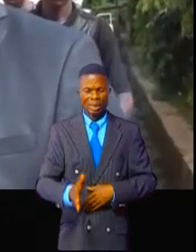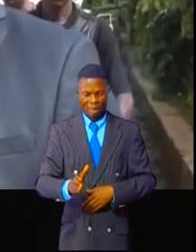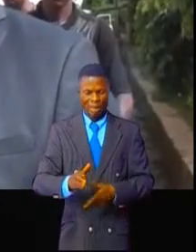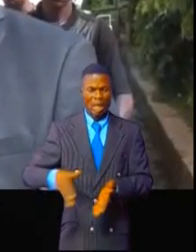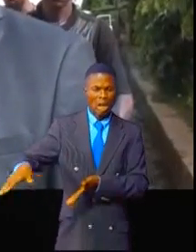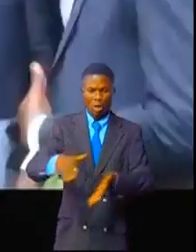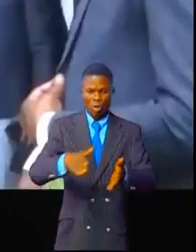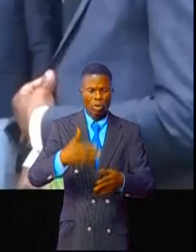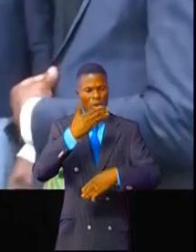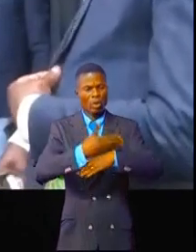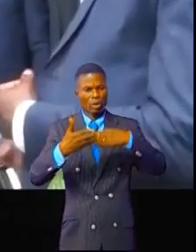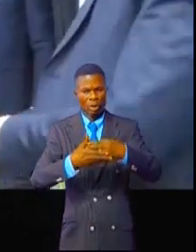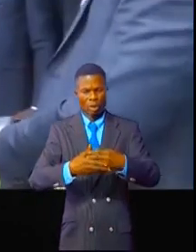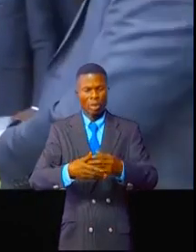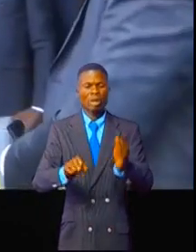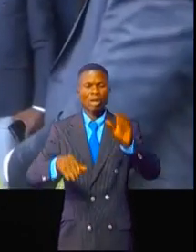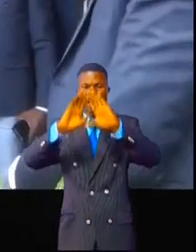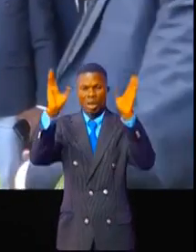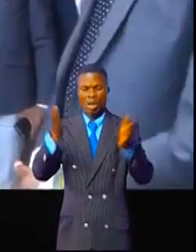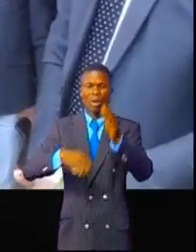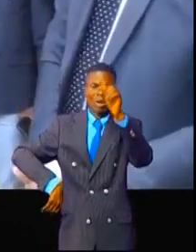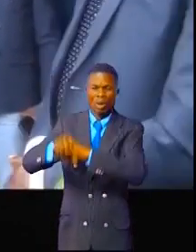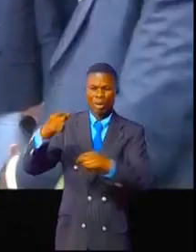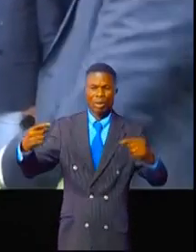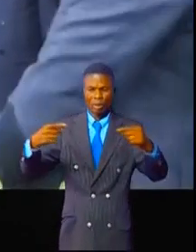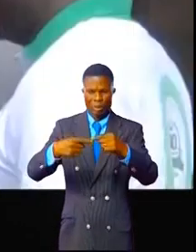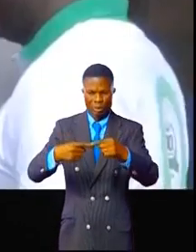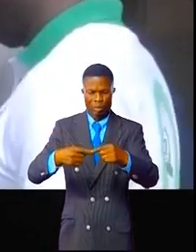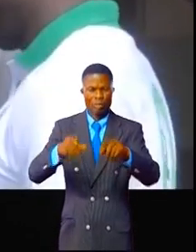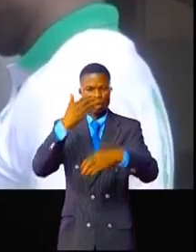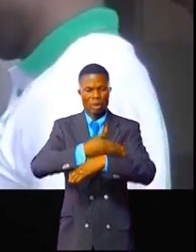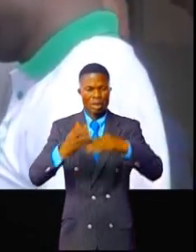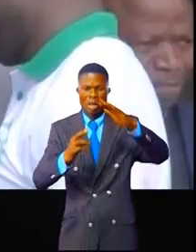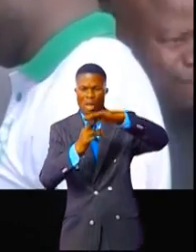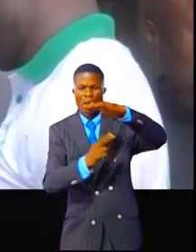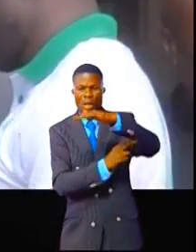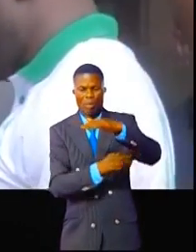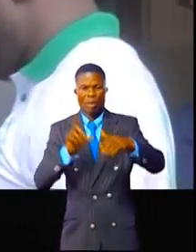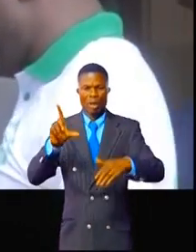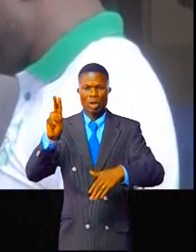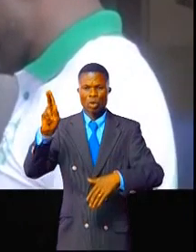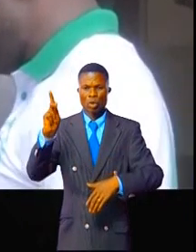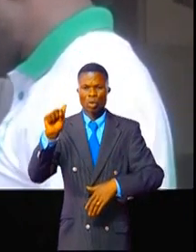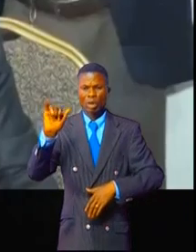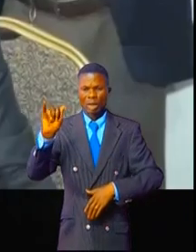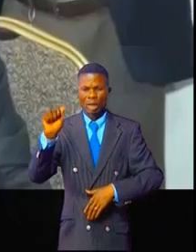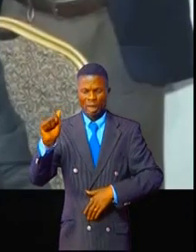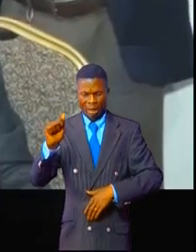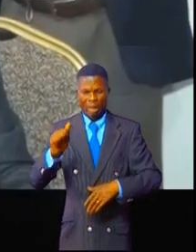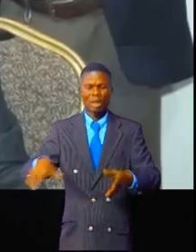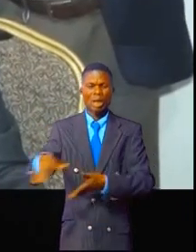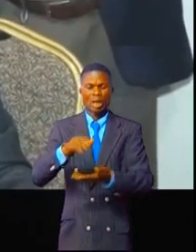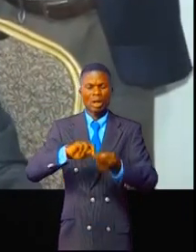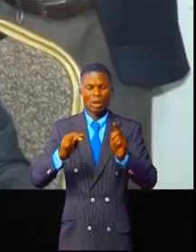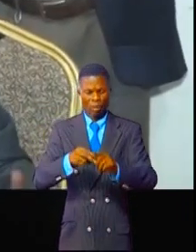la construction du stade une fougue à kisantu la construction du pont à l'occasion l'aménagement de la voirie de base en